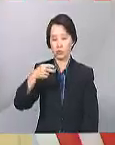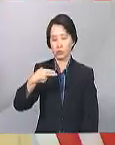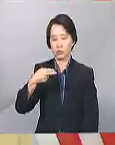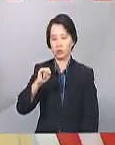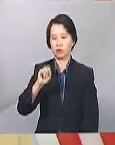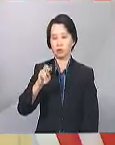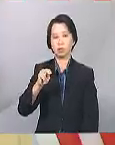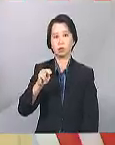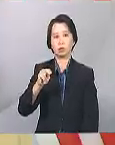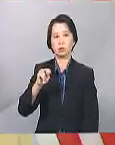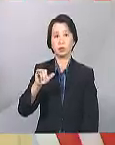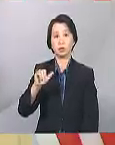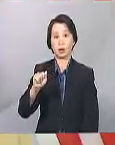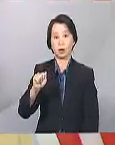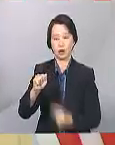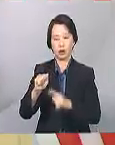akan melakukan siasatan.